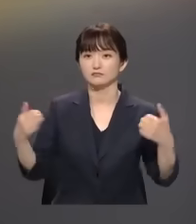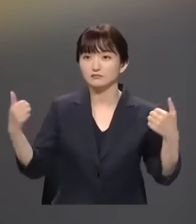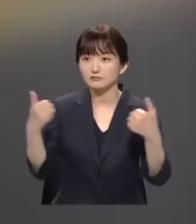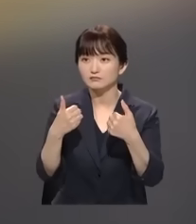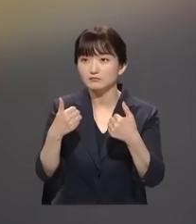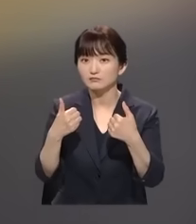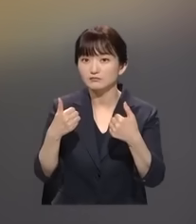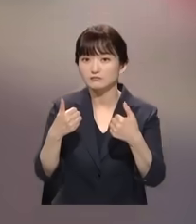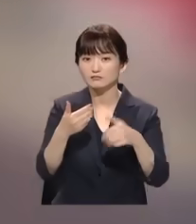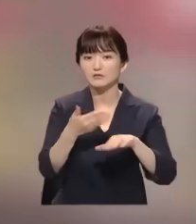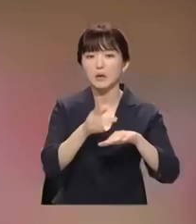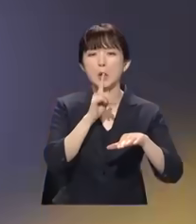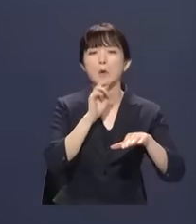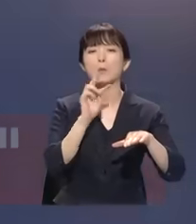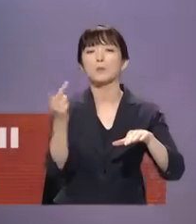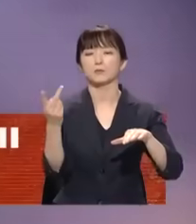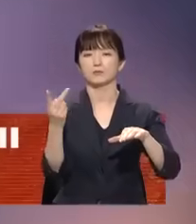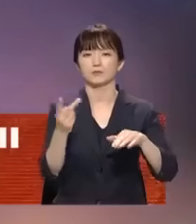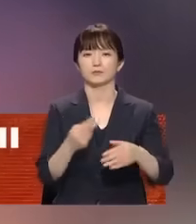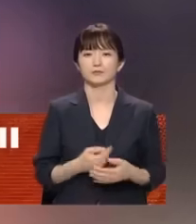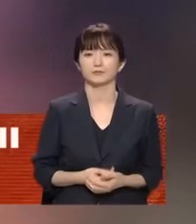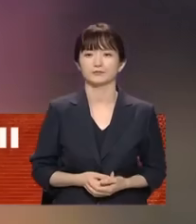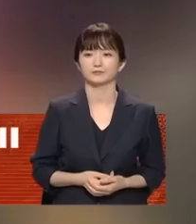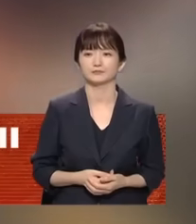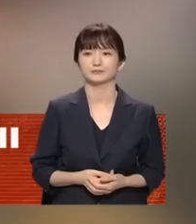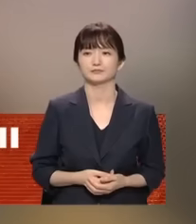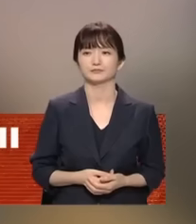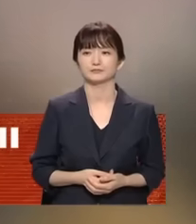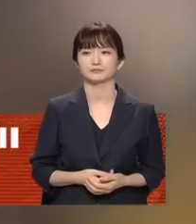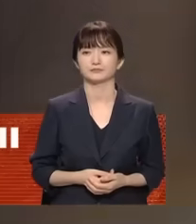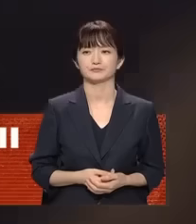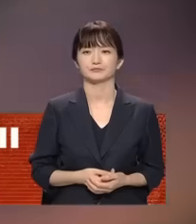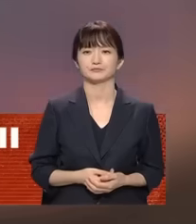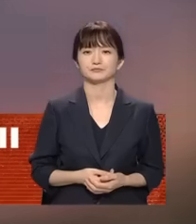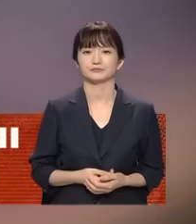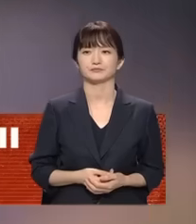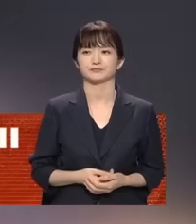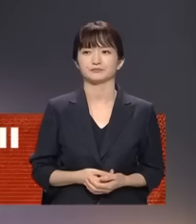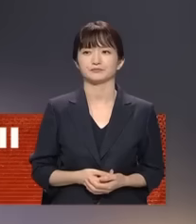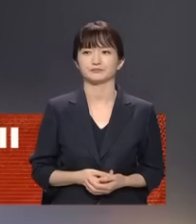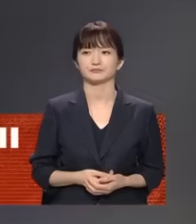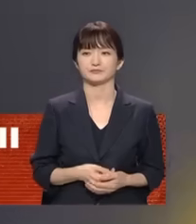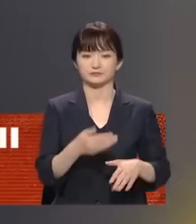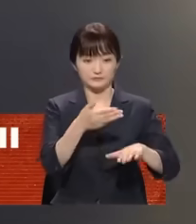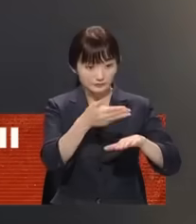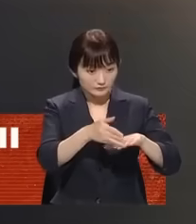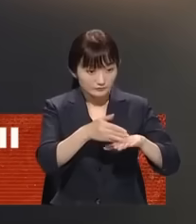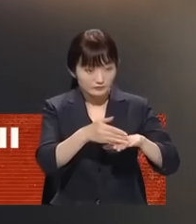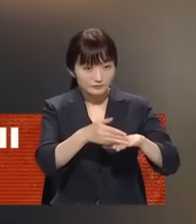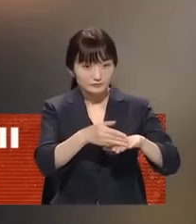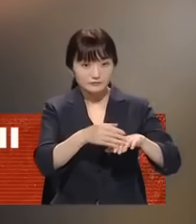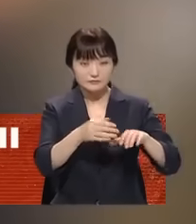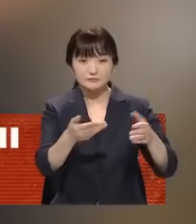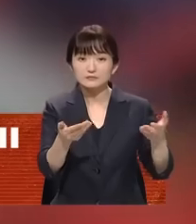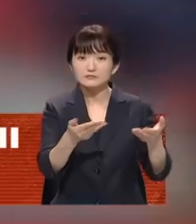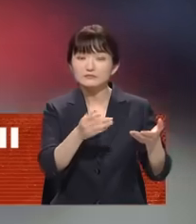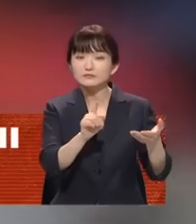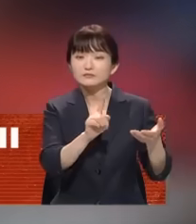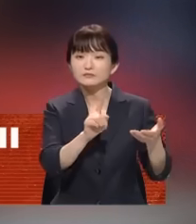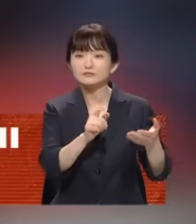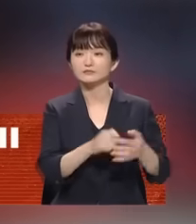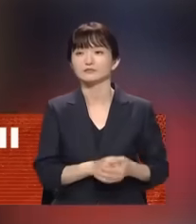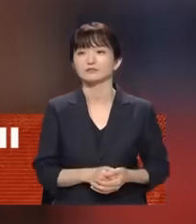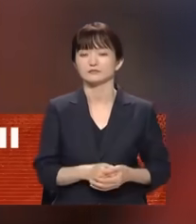하니까 조폭이 말을 바꿨다 이런 입장인데 뭐 얘기론 이렇습니다 조폭이 할 줄 아는 거라고 자기보다 약한